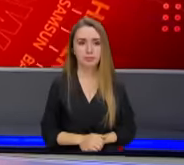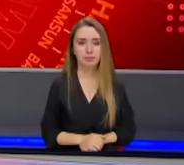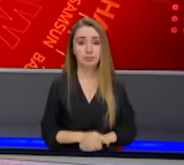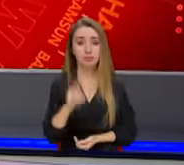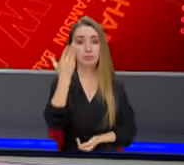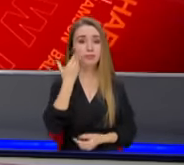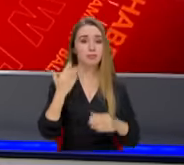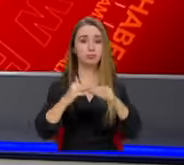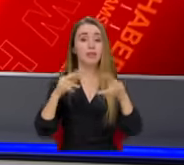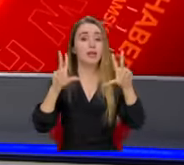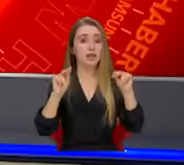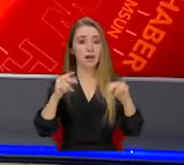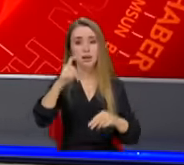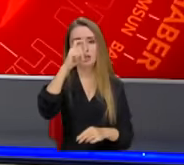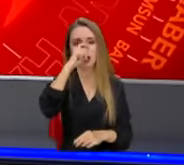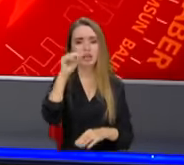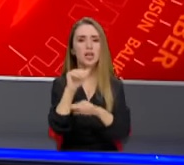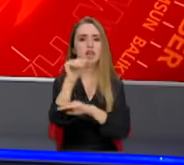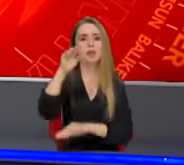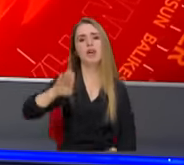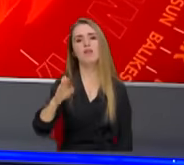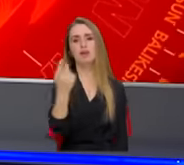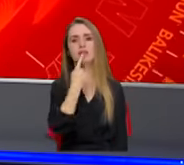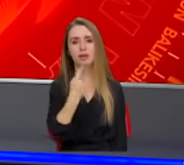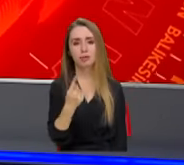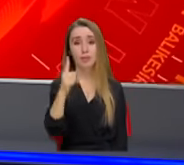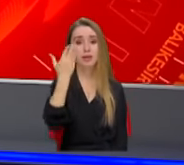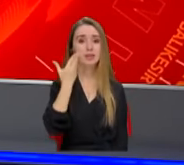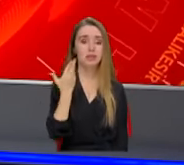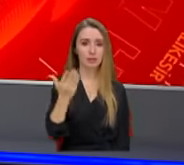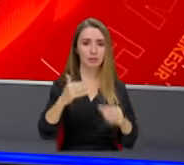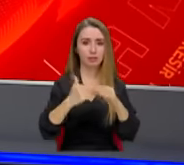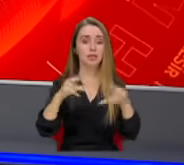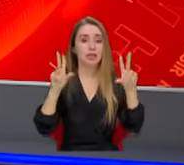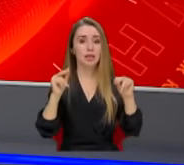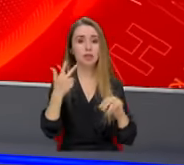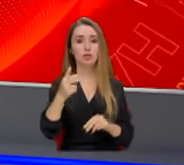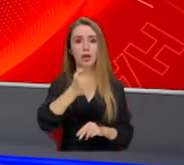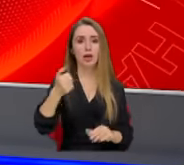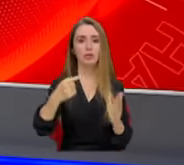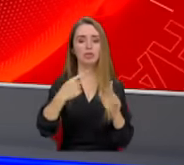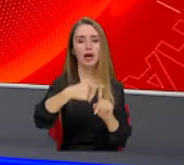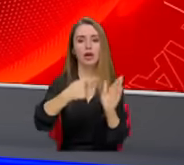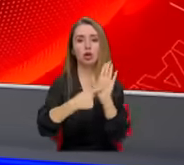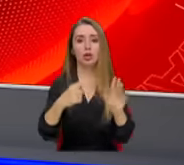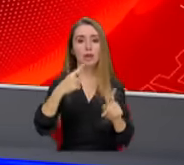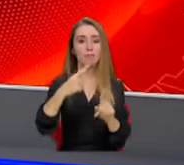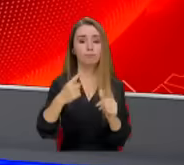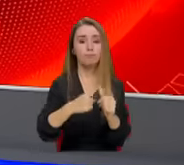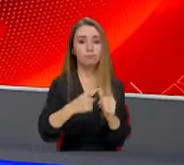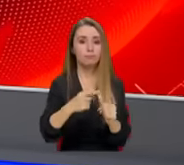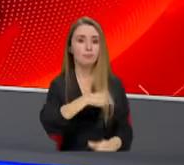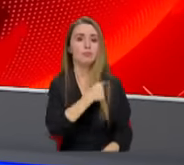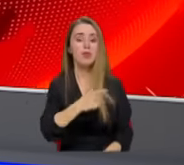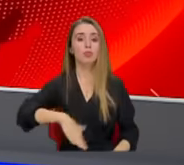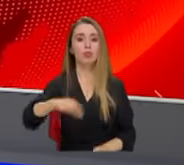Bir izleyicimiz yeter ki saraylarda yaşamaktan vazgeçsinler demiş. Bir izleyicimiz yeter ki 3600 ek gösterge birinci dereceye düşen